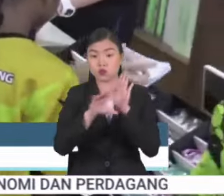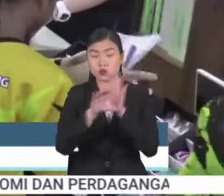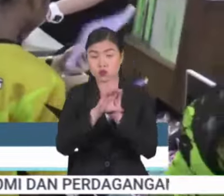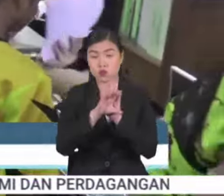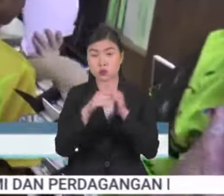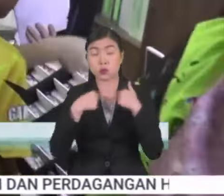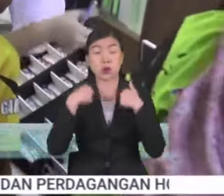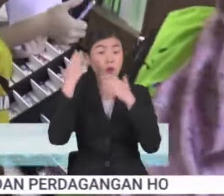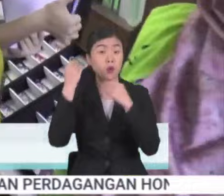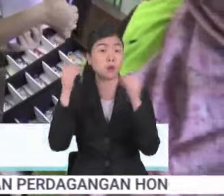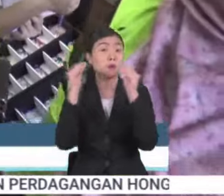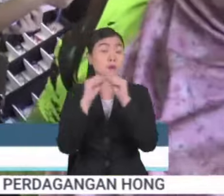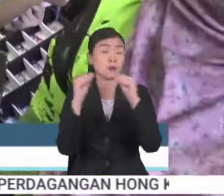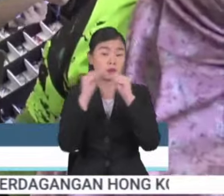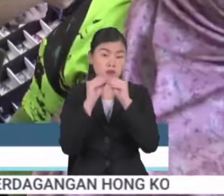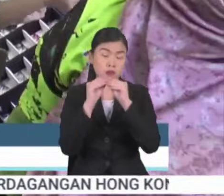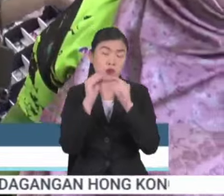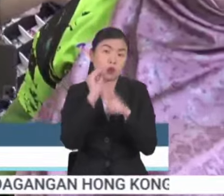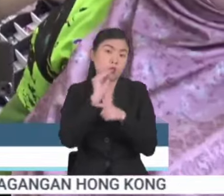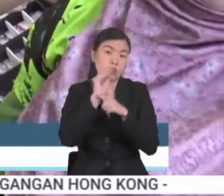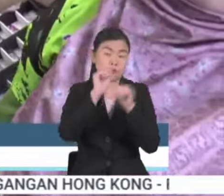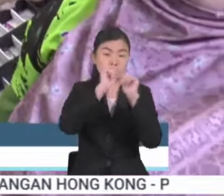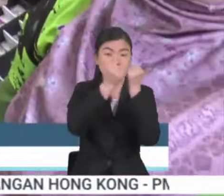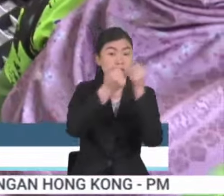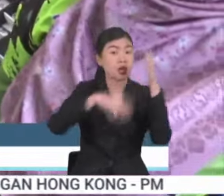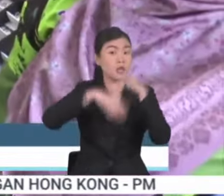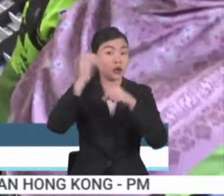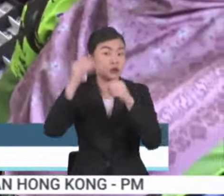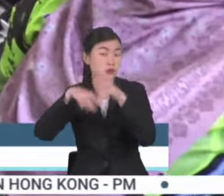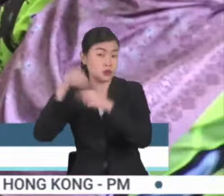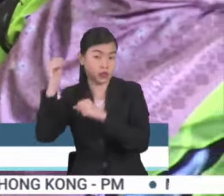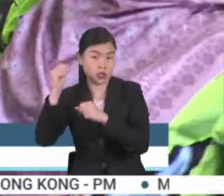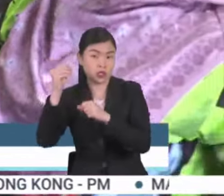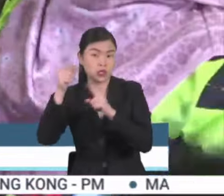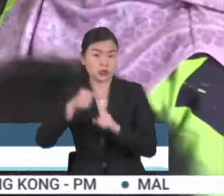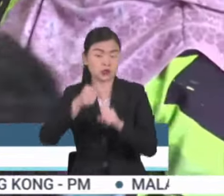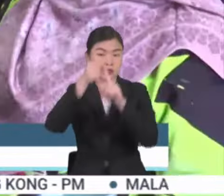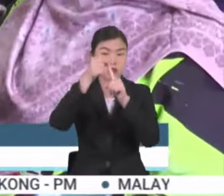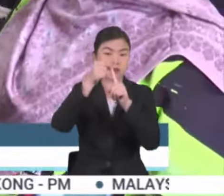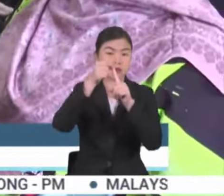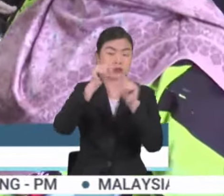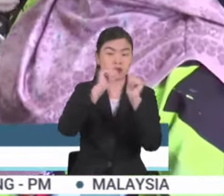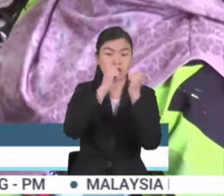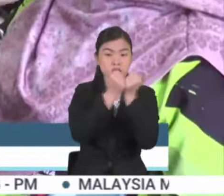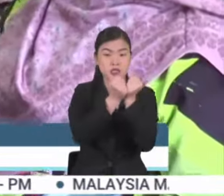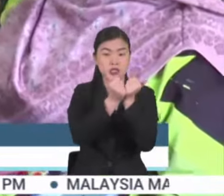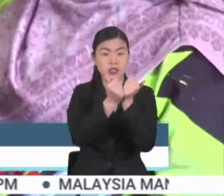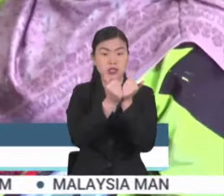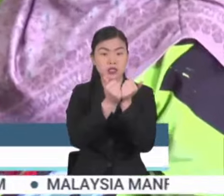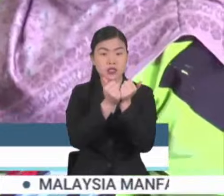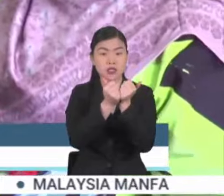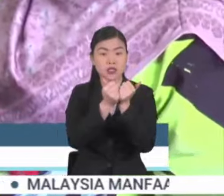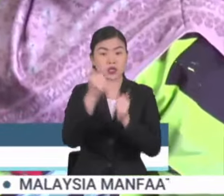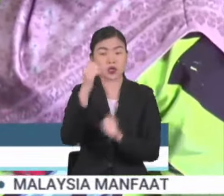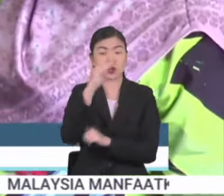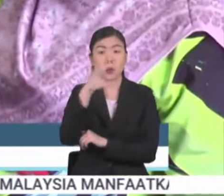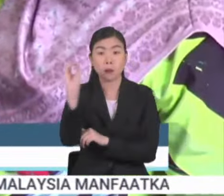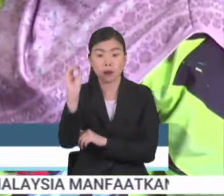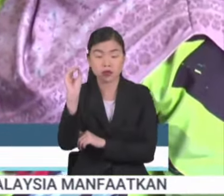berharap agar ramai lagi ataupun agensi di luar sana, especially agensi korporat,